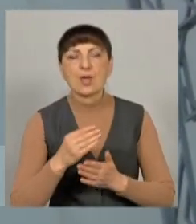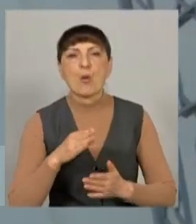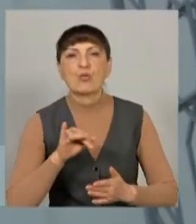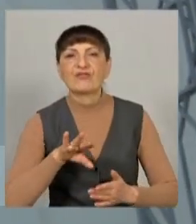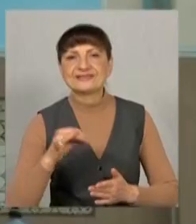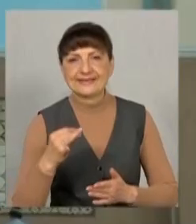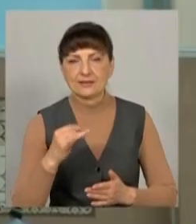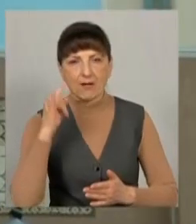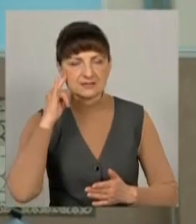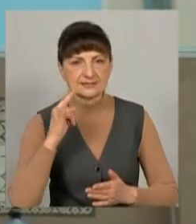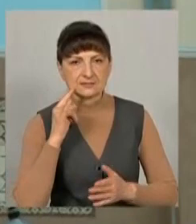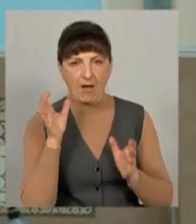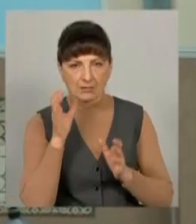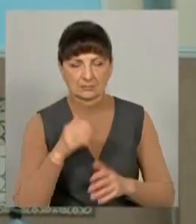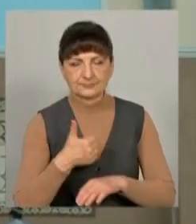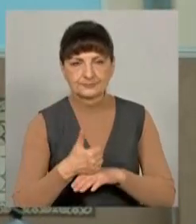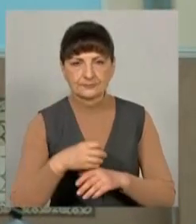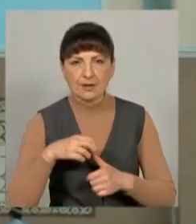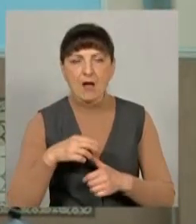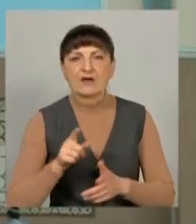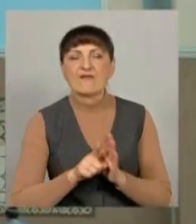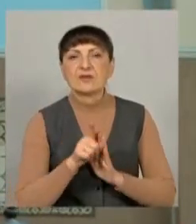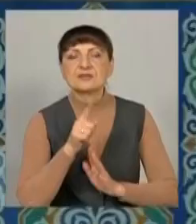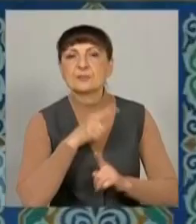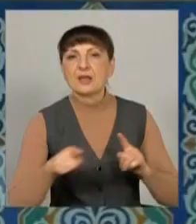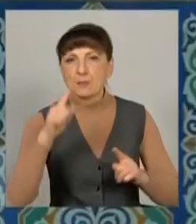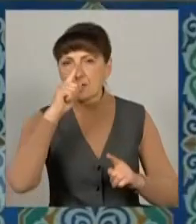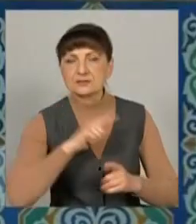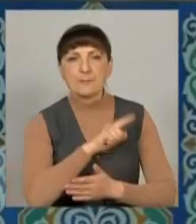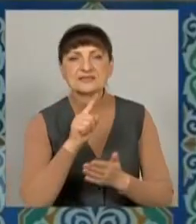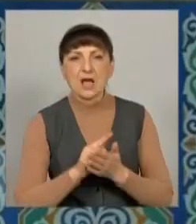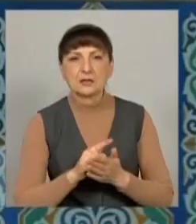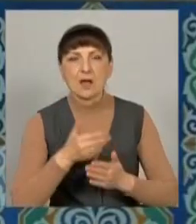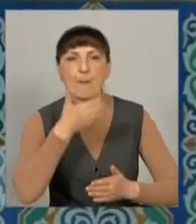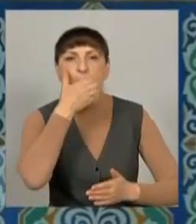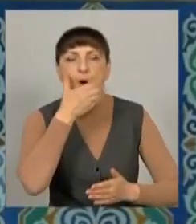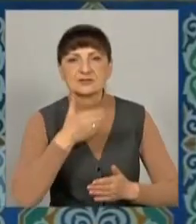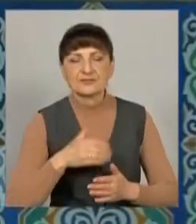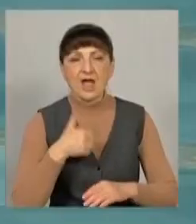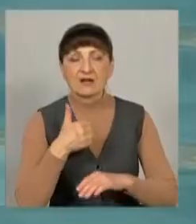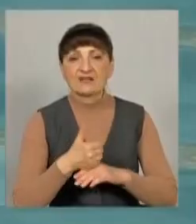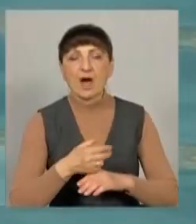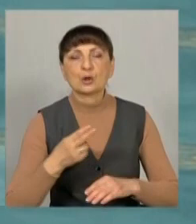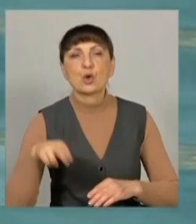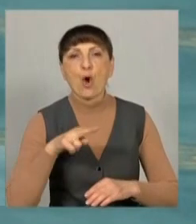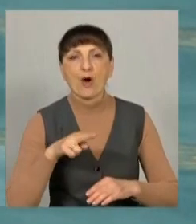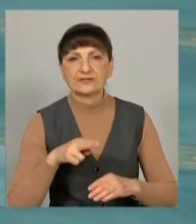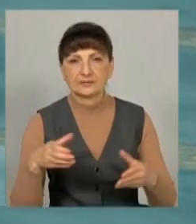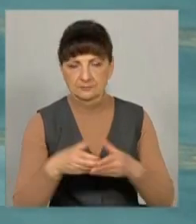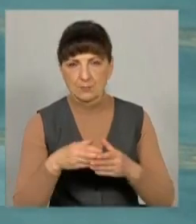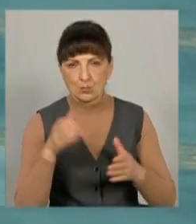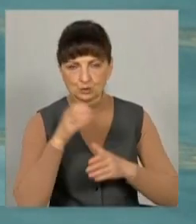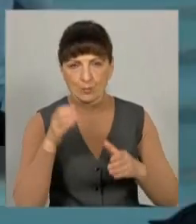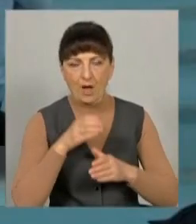Казахстана Наурызбай Кажы Таганулы. Во время наступления месяца обязательного поста глава духовного управления мусульман призвал предпринимателей